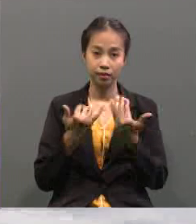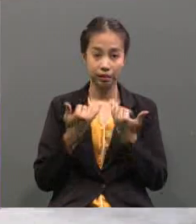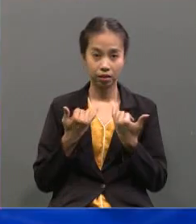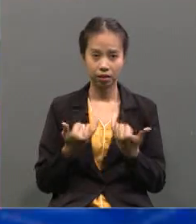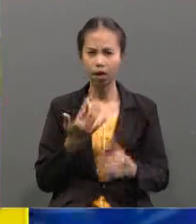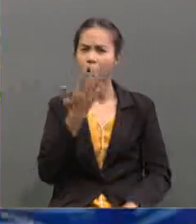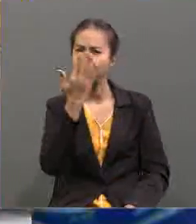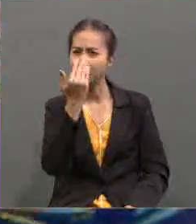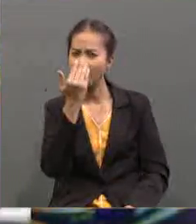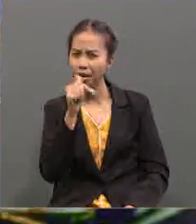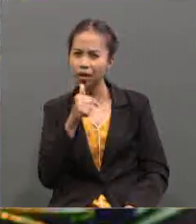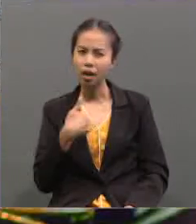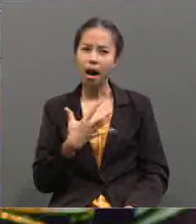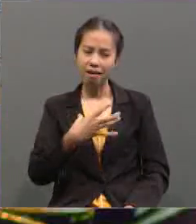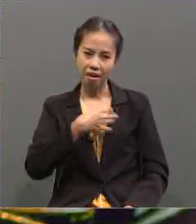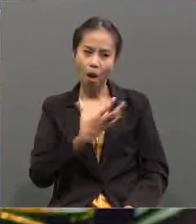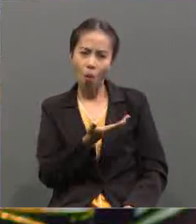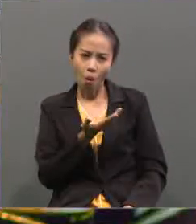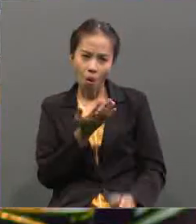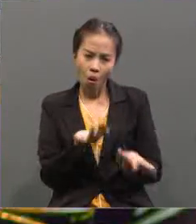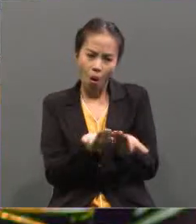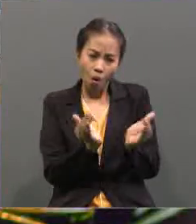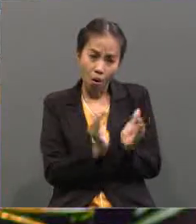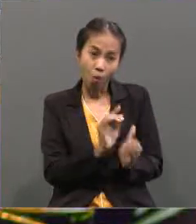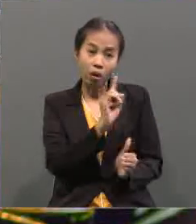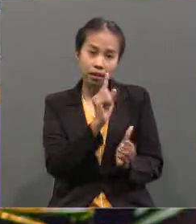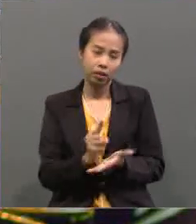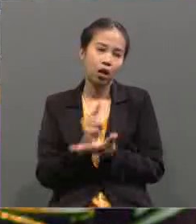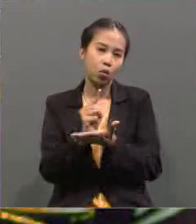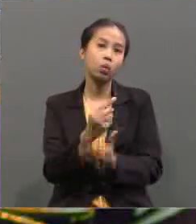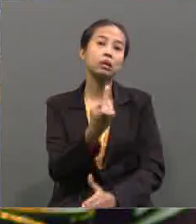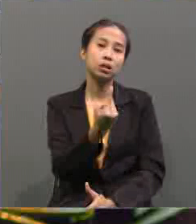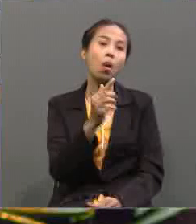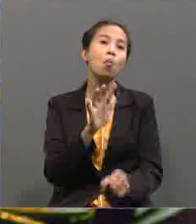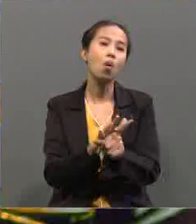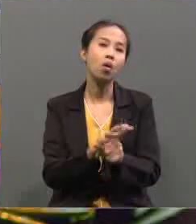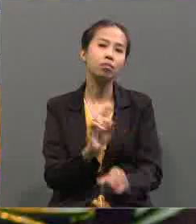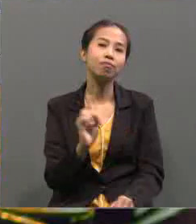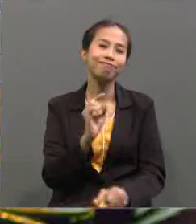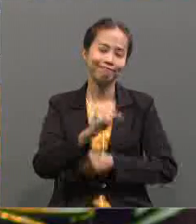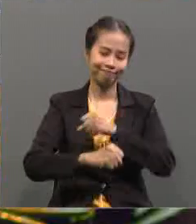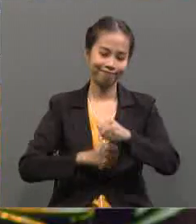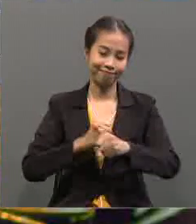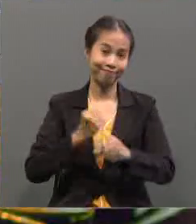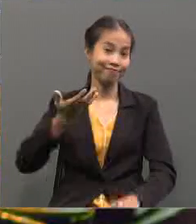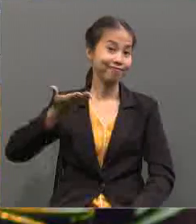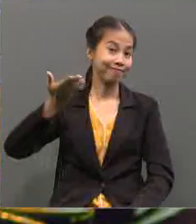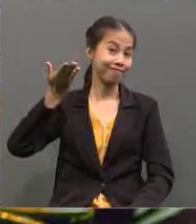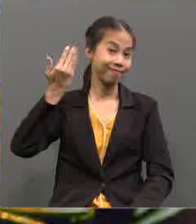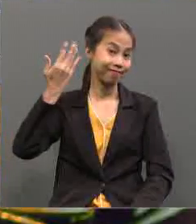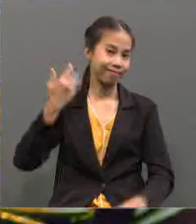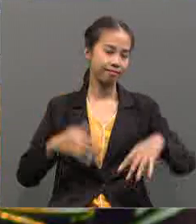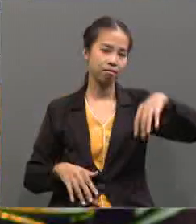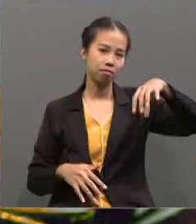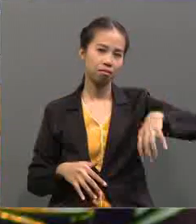เพราะอะไรเราถึงลนรงให้ 1ครอบครัว 1กระทงปีที่แล้วเนี่ยนะครับเอาแค่ง่ายๆปีที่แล้วทางสำนักสิ่งแวดล้อม